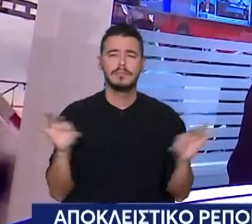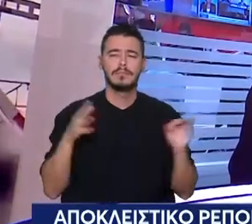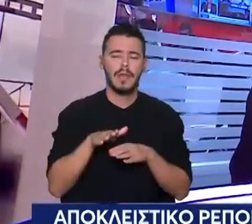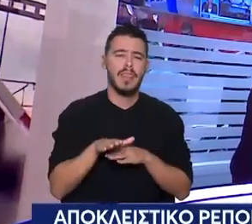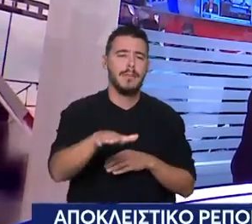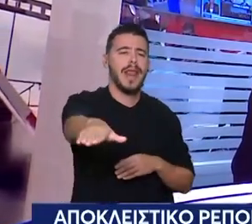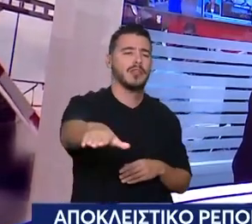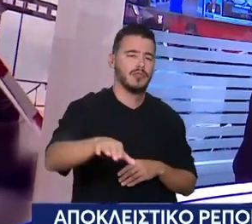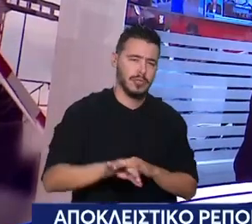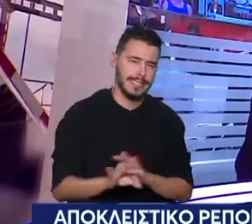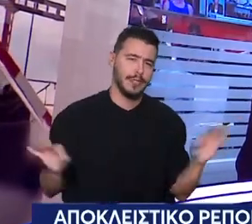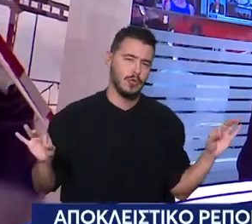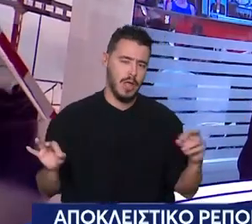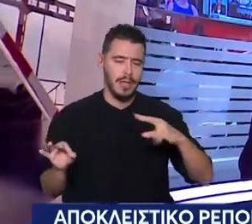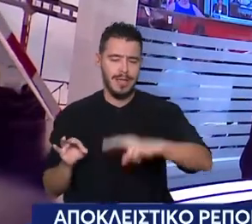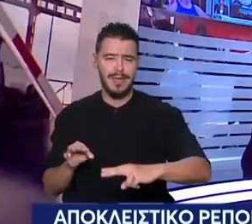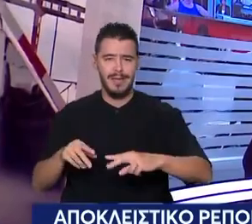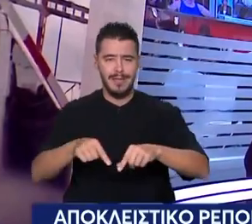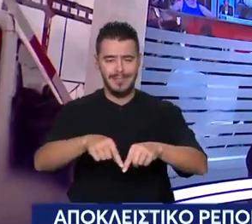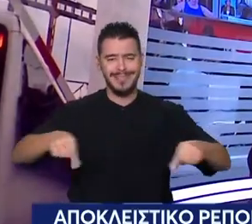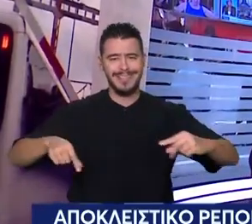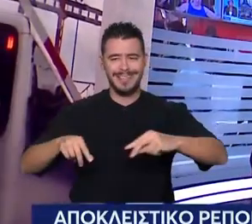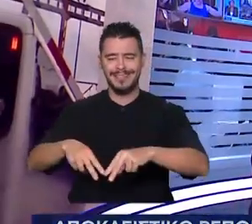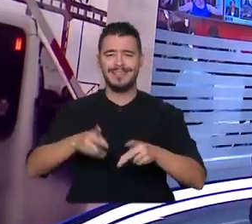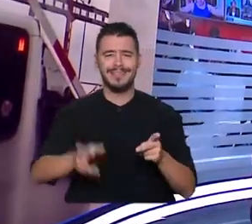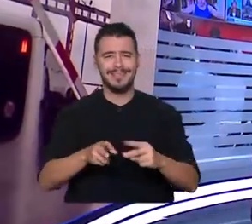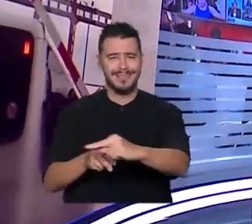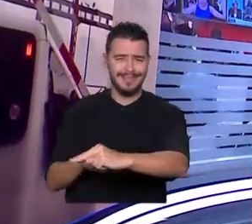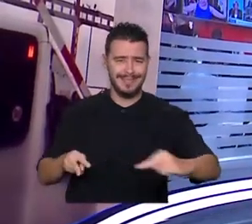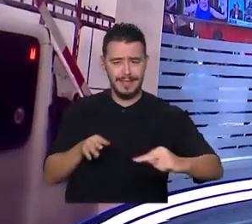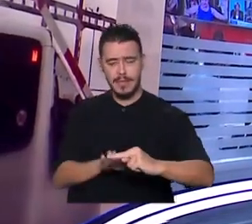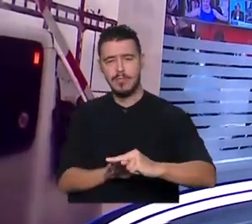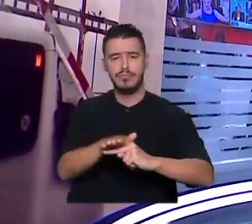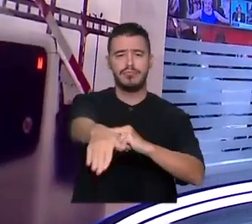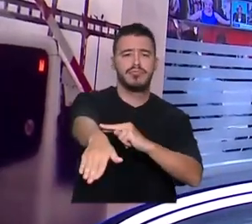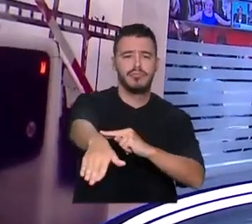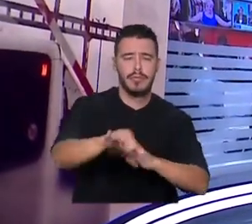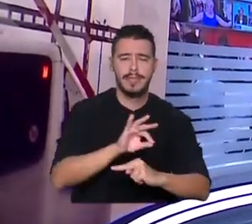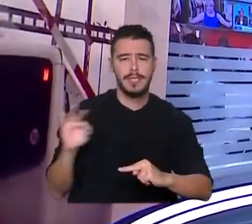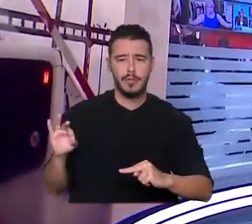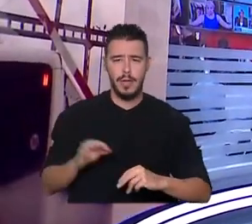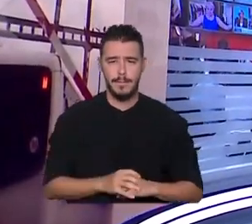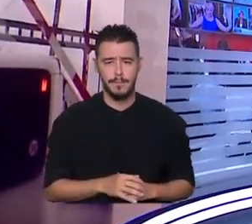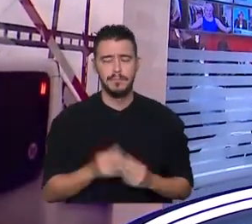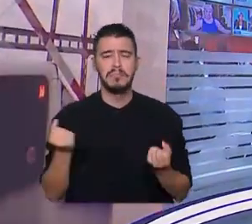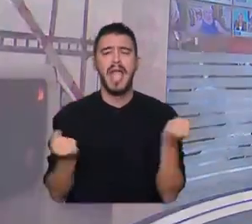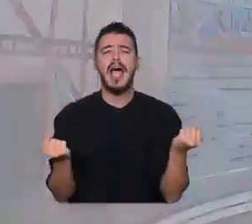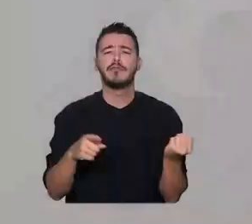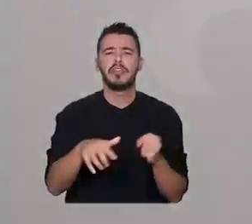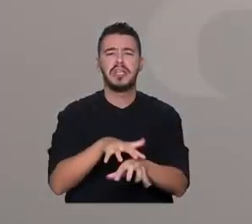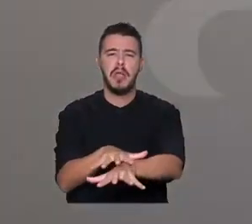Εγώ πιθανολογώ κάτι άλλο. Η ευθύνη είναι δική. Πιθανολογώ κάτι άλλο, Τζίνα. Ότι έχει κίνηση, πάνε τα αυτοκίνητα σημειωτών και